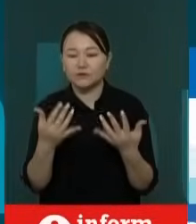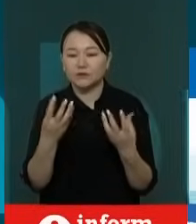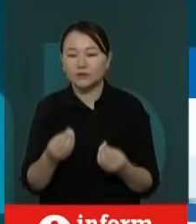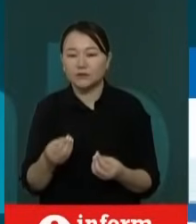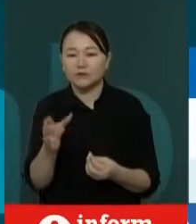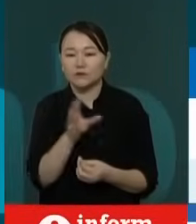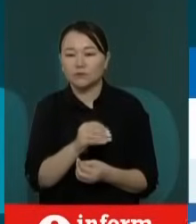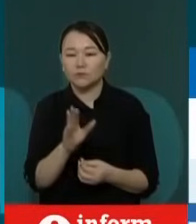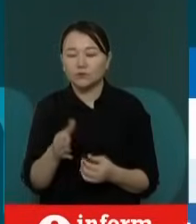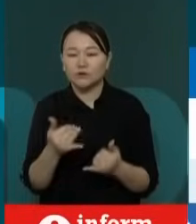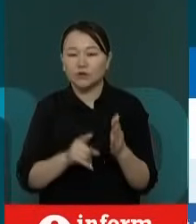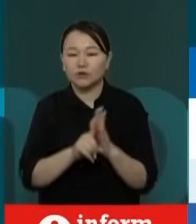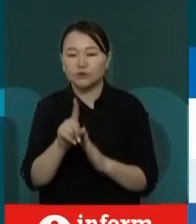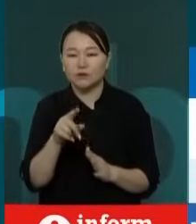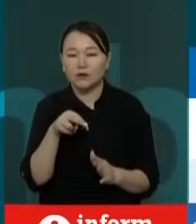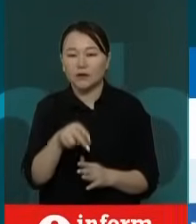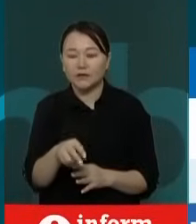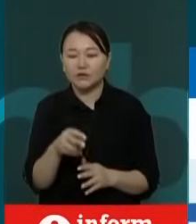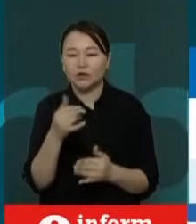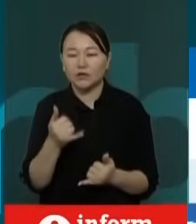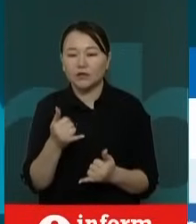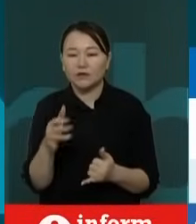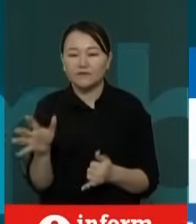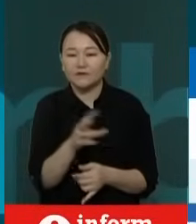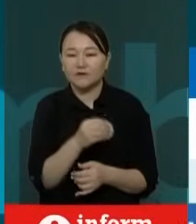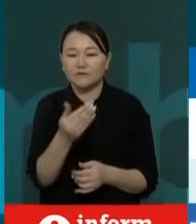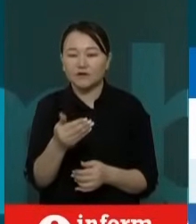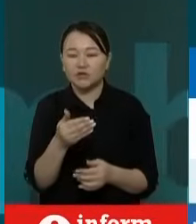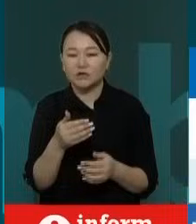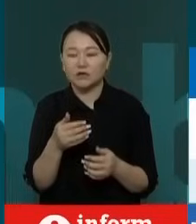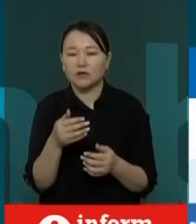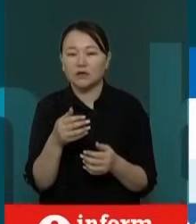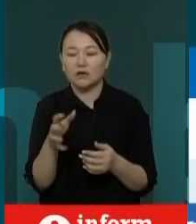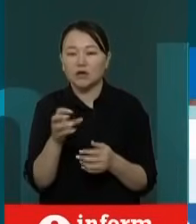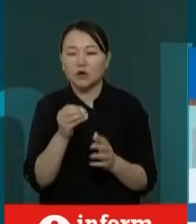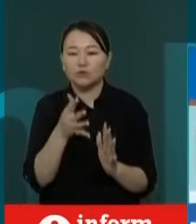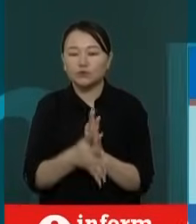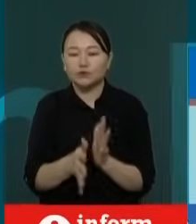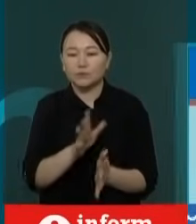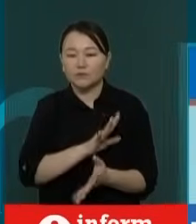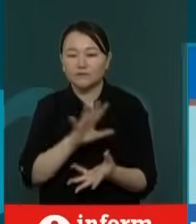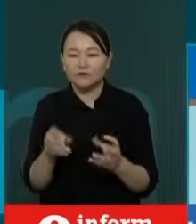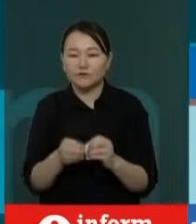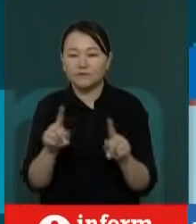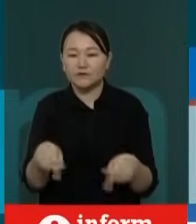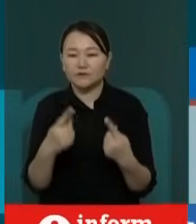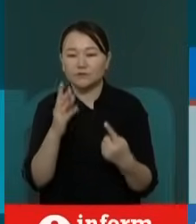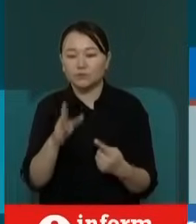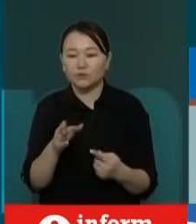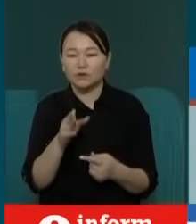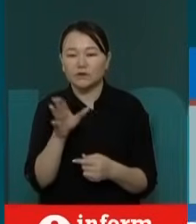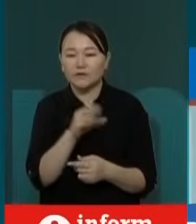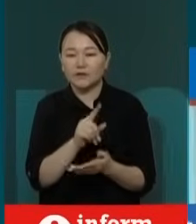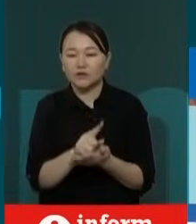Хорошо. Сегодняшнего дня начнет прямо ходить. И, значит, все ваши расходы, которые вы понесли ущерб, это будет все восстанавливаться. Вы должны